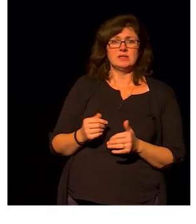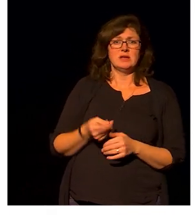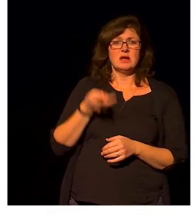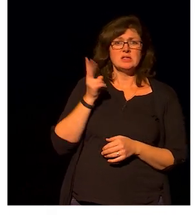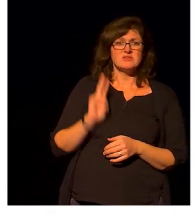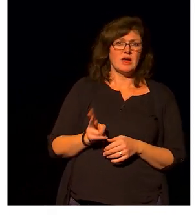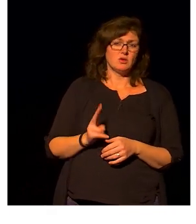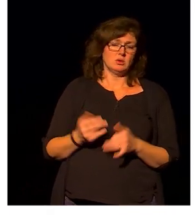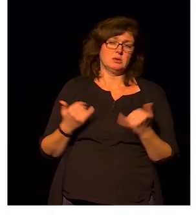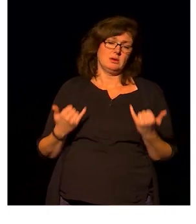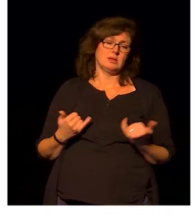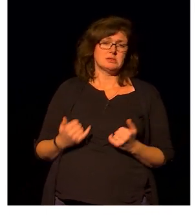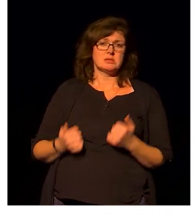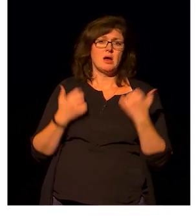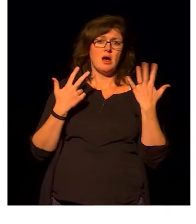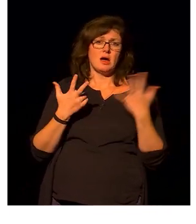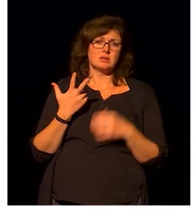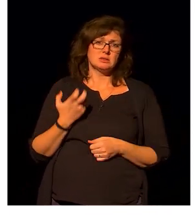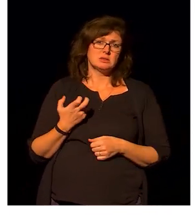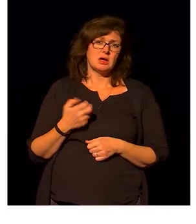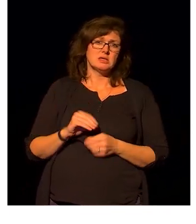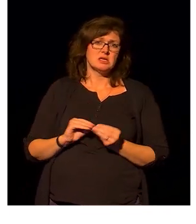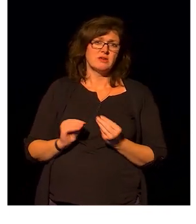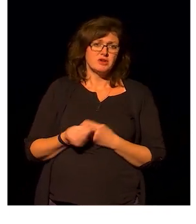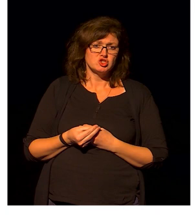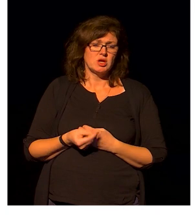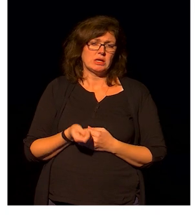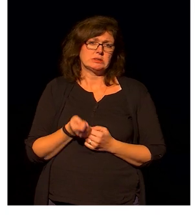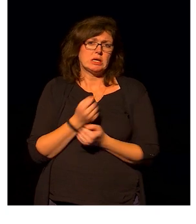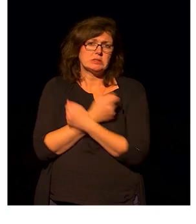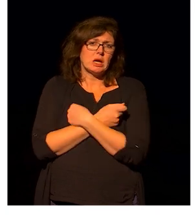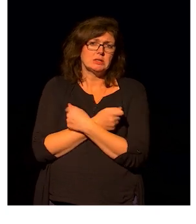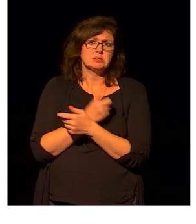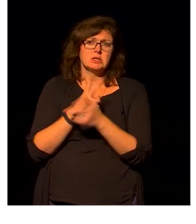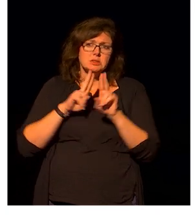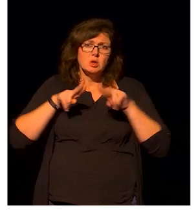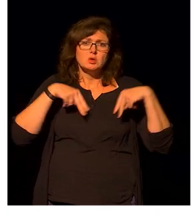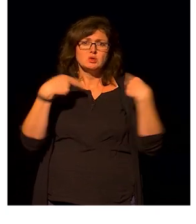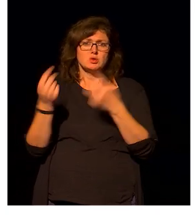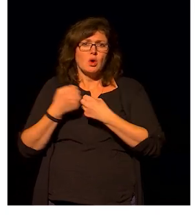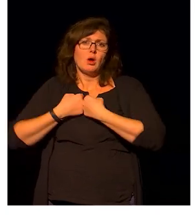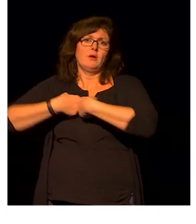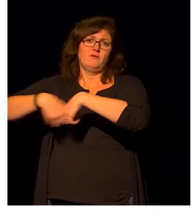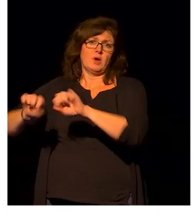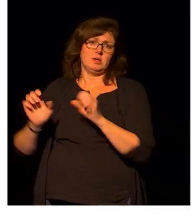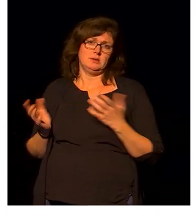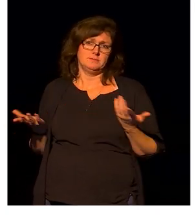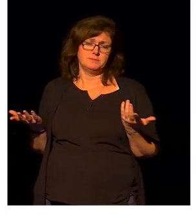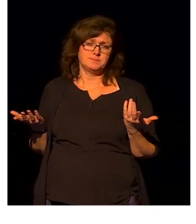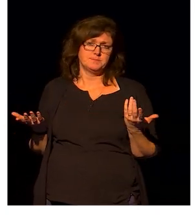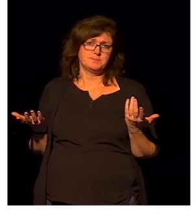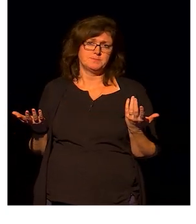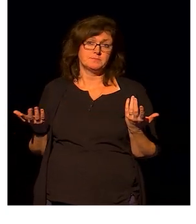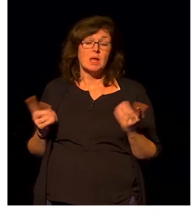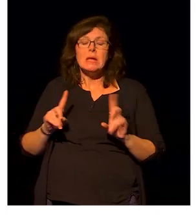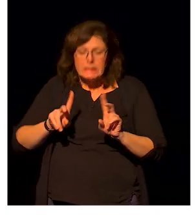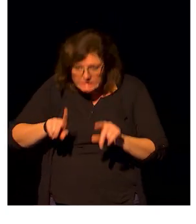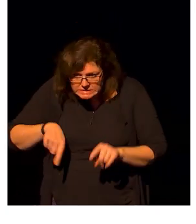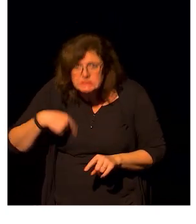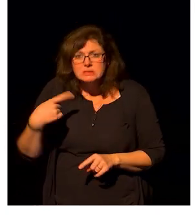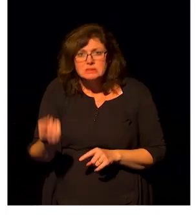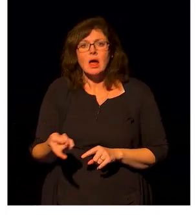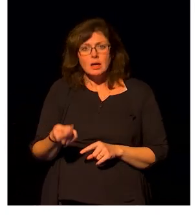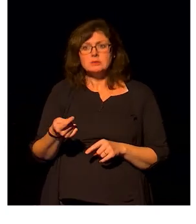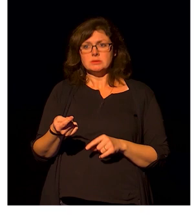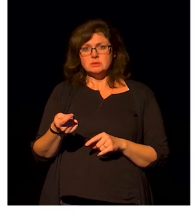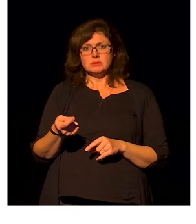238 Verschleppten und Geiseln wieder in Israel sind. Und dann kann ich zu, dann kann ich weiter